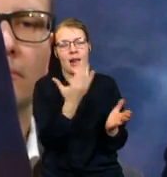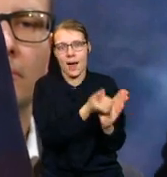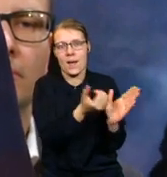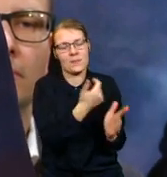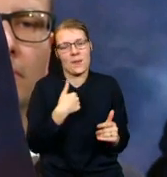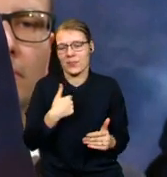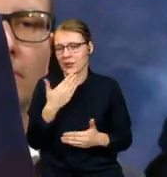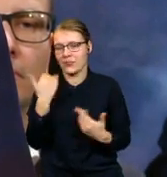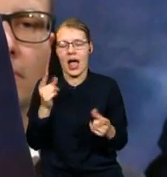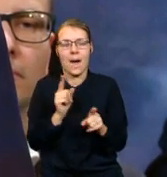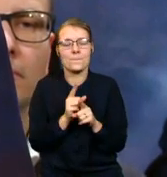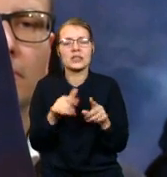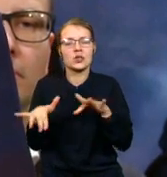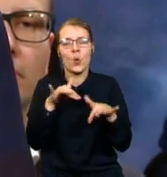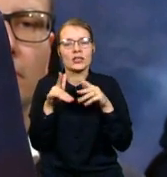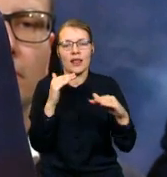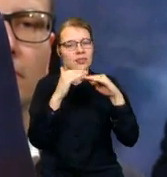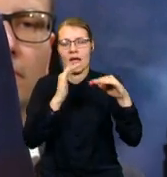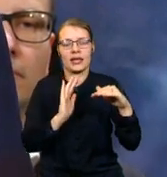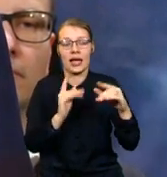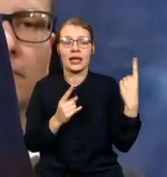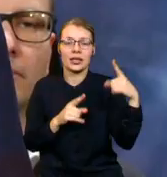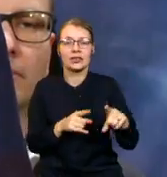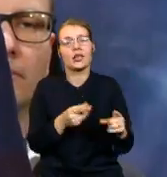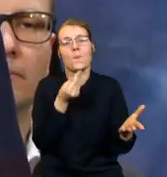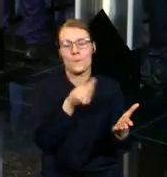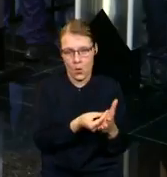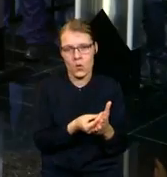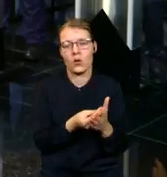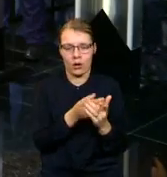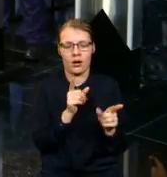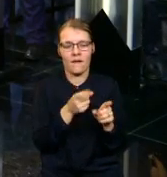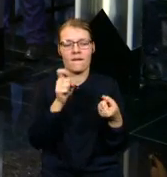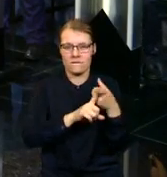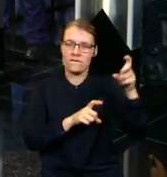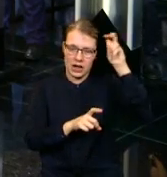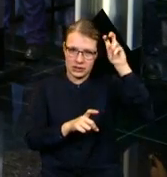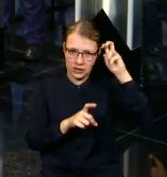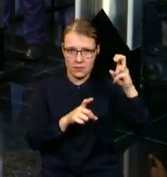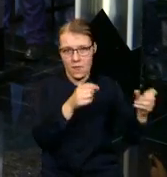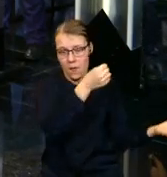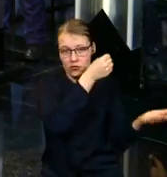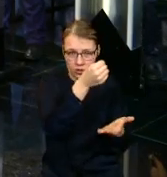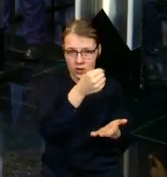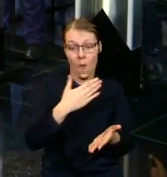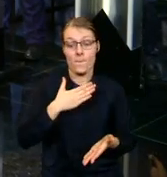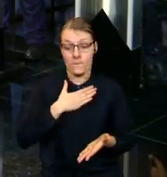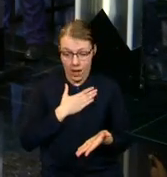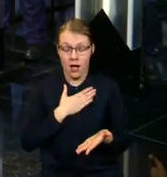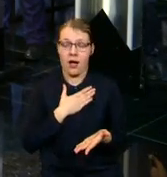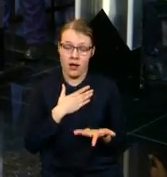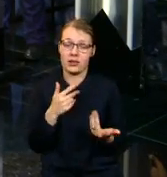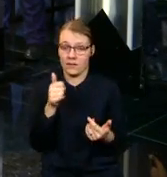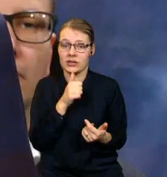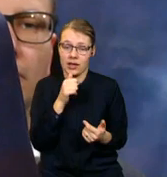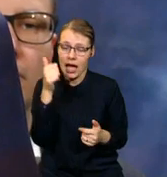iš tikrųjų neligivertė situacija, dėl to kiti moka užstatus ar finansuoja savo kompanijas iš valstybės biudžeto. Man iki šiol teko tai